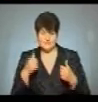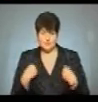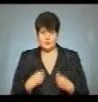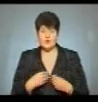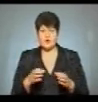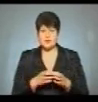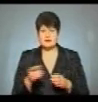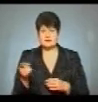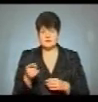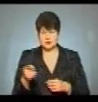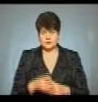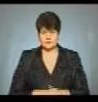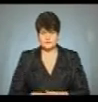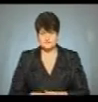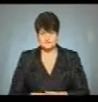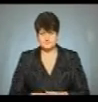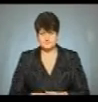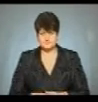Тернополя «Чемпіон-1».